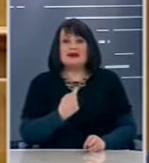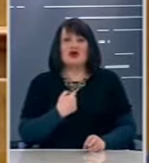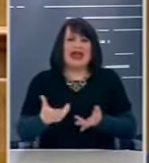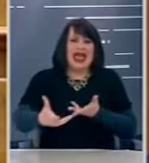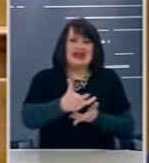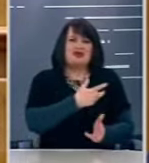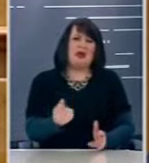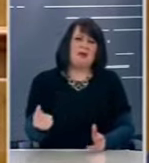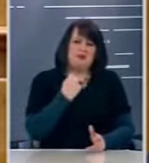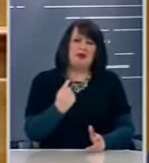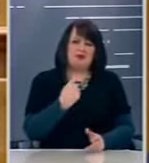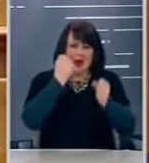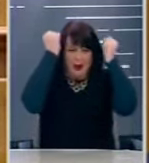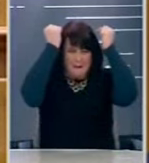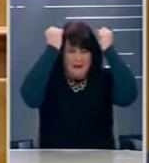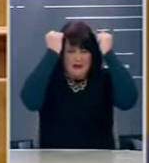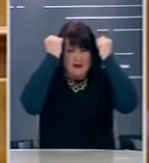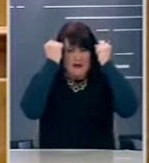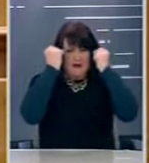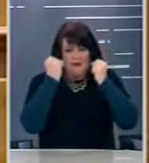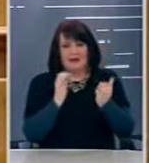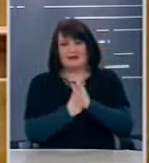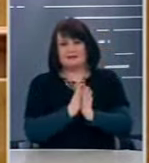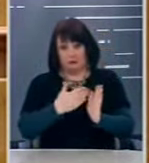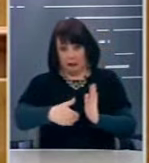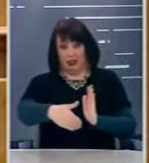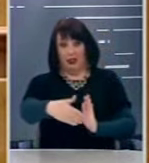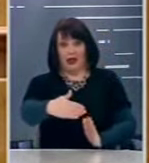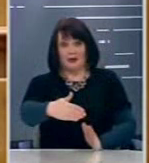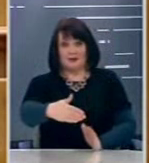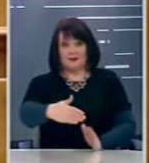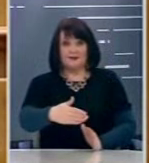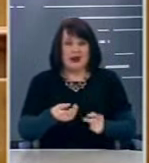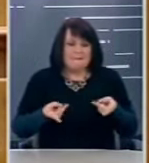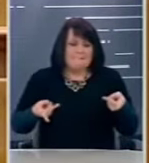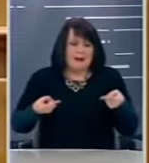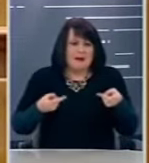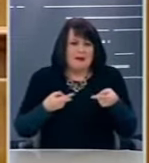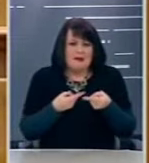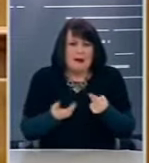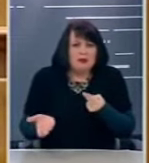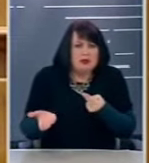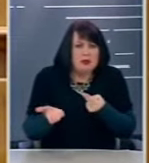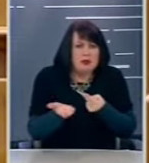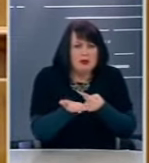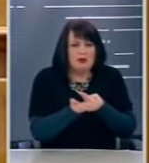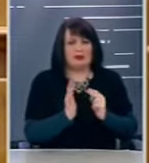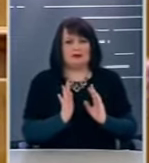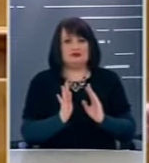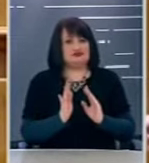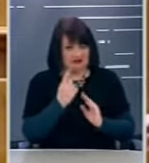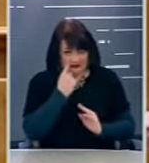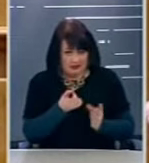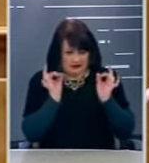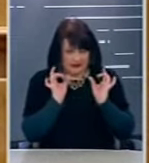έσοδα, έχουμε καταστραφεί ήδη και ότι ως ο νούπο θα ενεργοποιηθεί ο Κόφτης. Και τελικά, όχι μόνο δεν